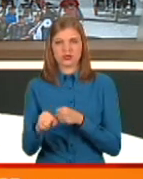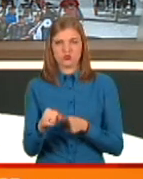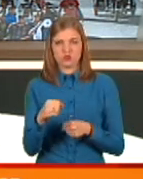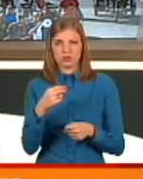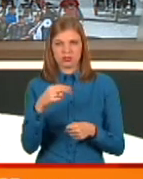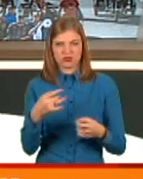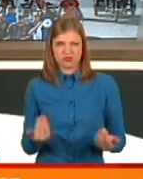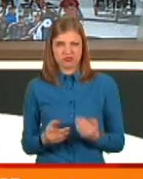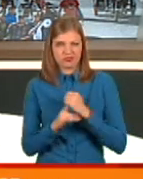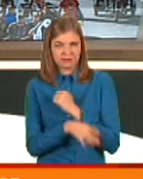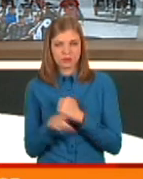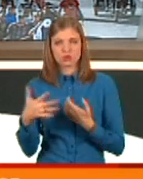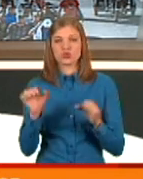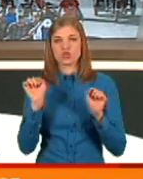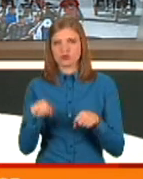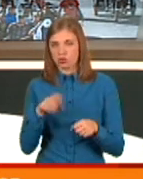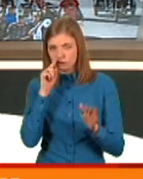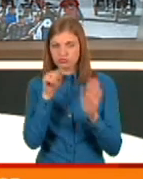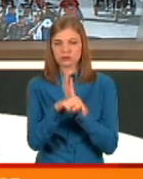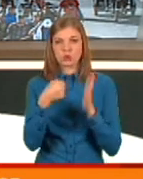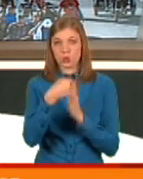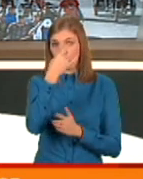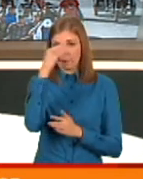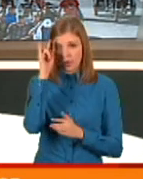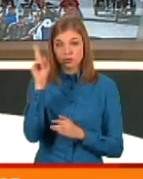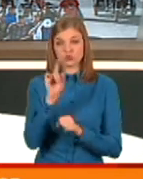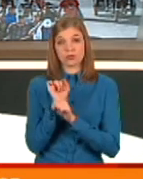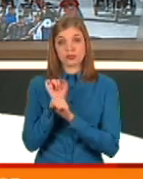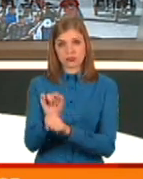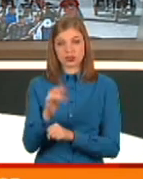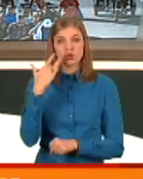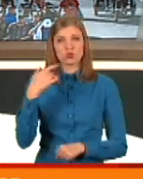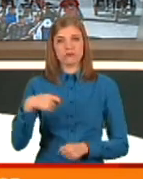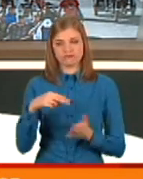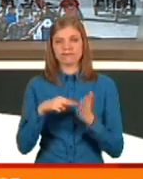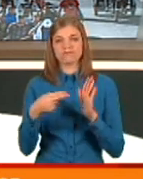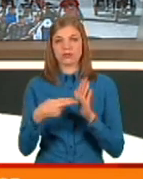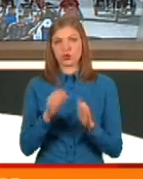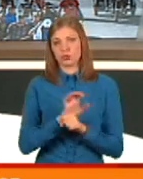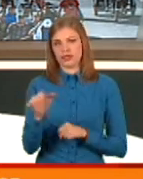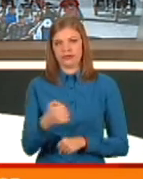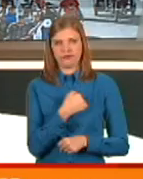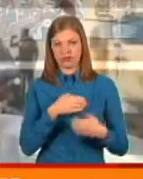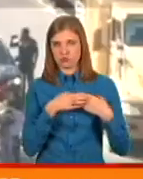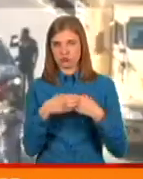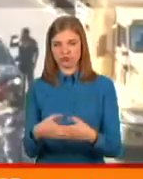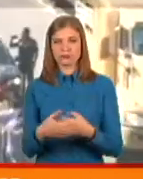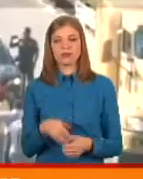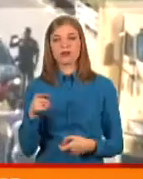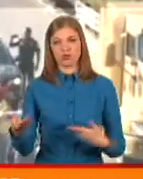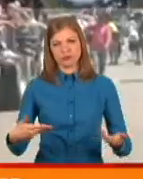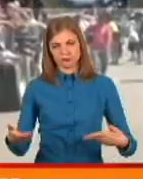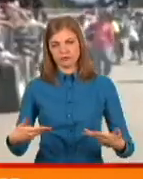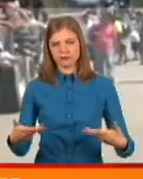злидні. Переселенці вже змогли пробитися до Мексики. Аби їх спинити, Дональд Трамп планує відрядити військо. Вони